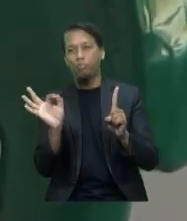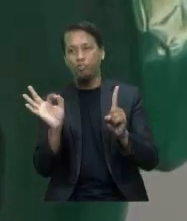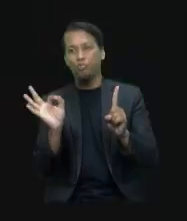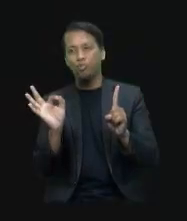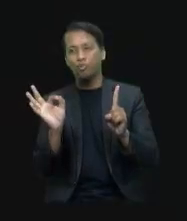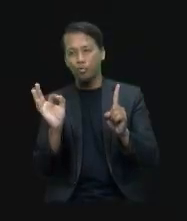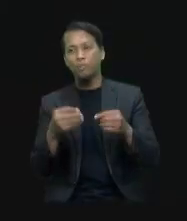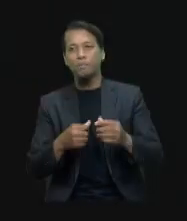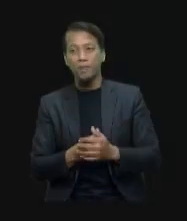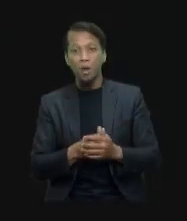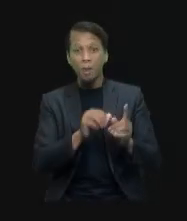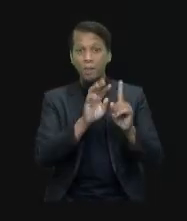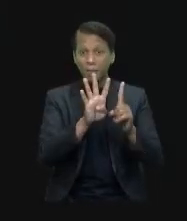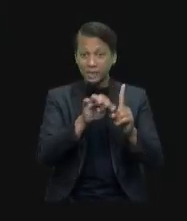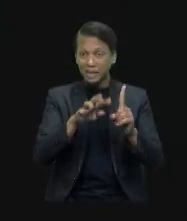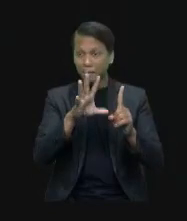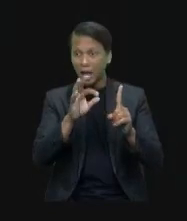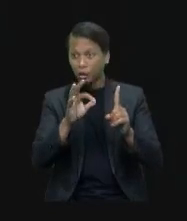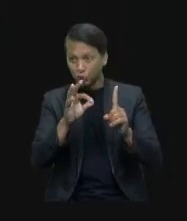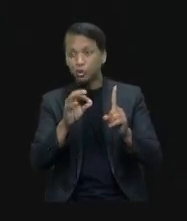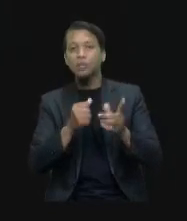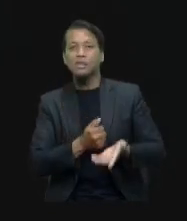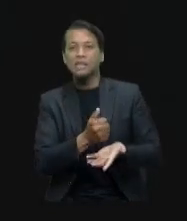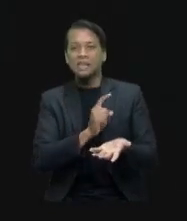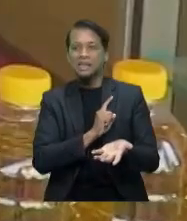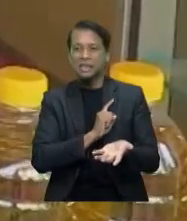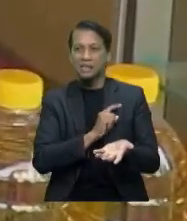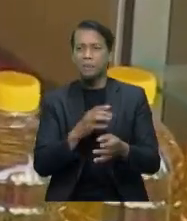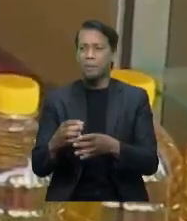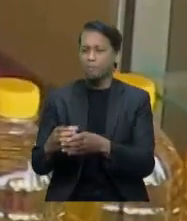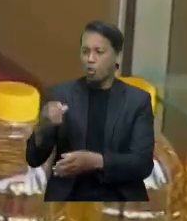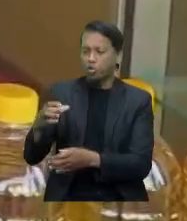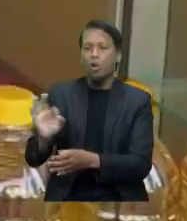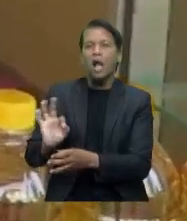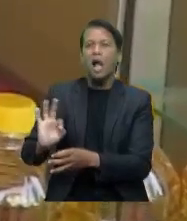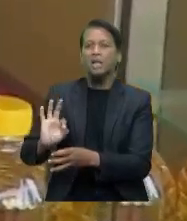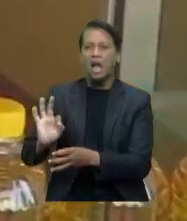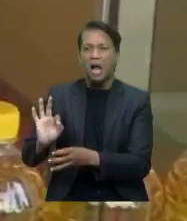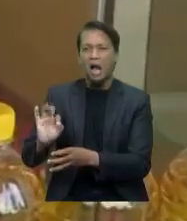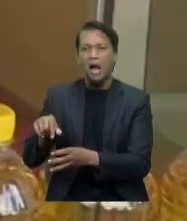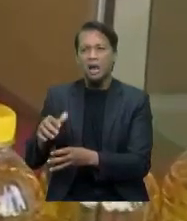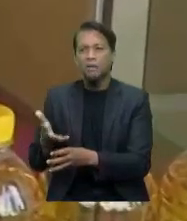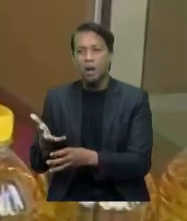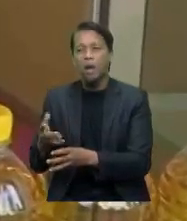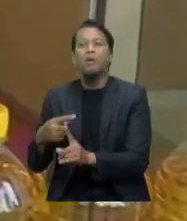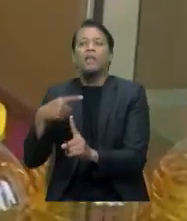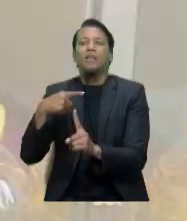yang bawa botol kosong sendiri. Sementara jika tidak bawa botol, harganya menjadi Rp15.500 per